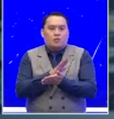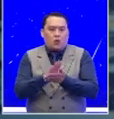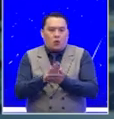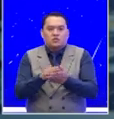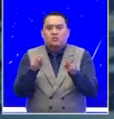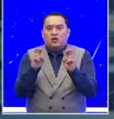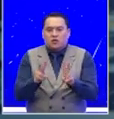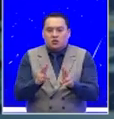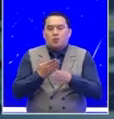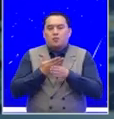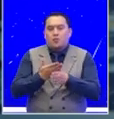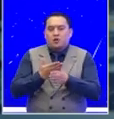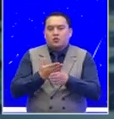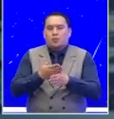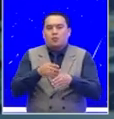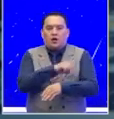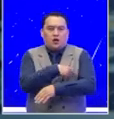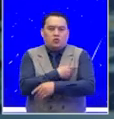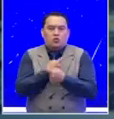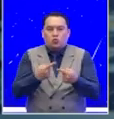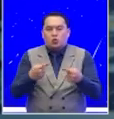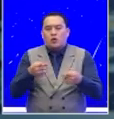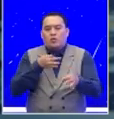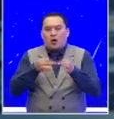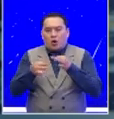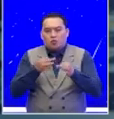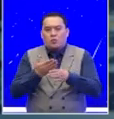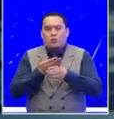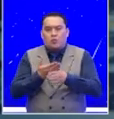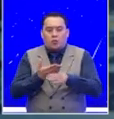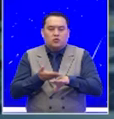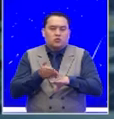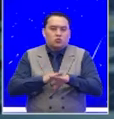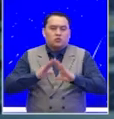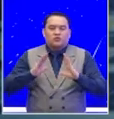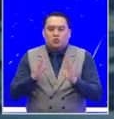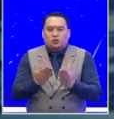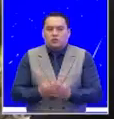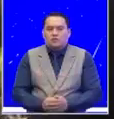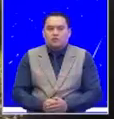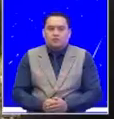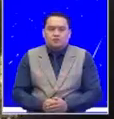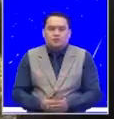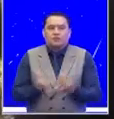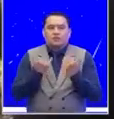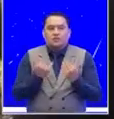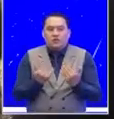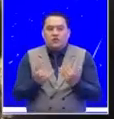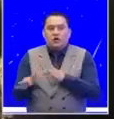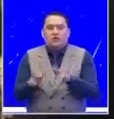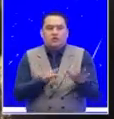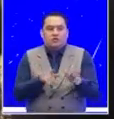специалисты оказывают также медицинскую, правовую и другие консультации тем, кто оказался в трудной жизненной ситуации.